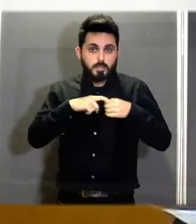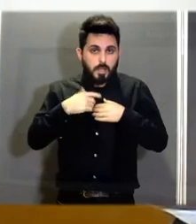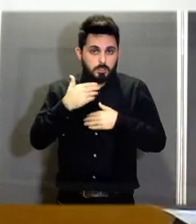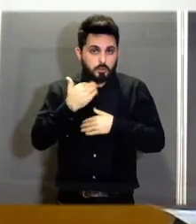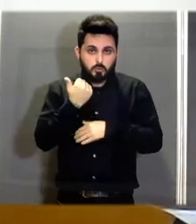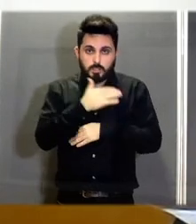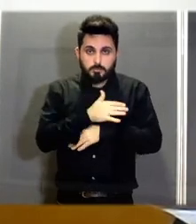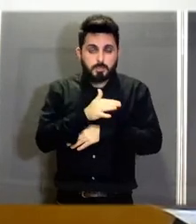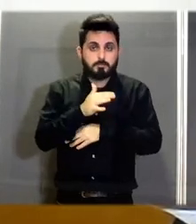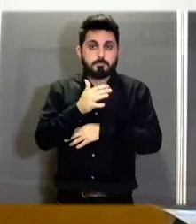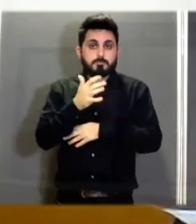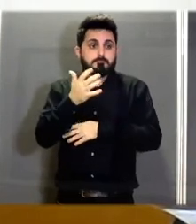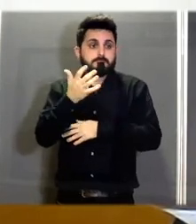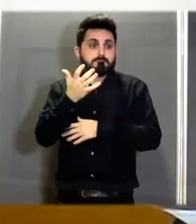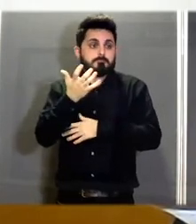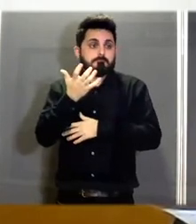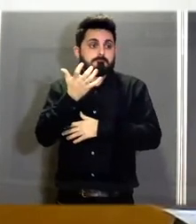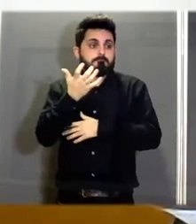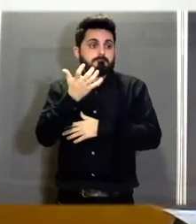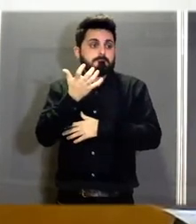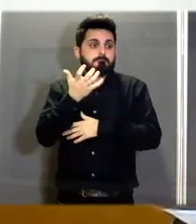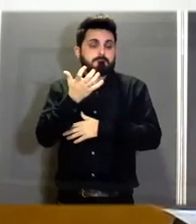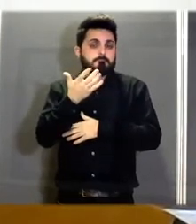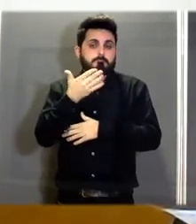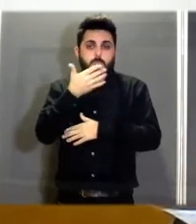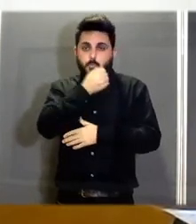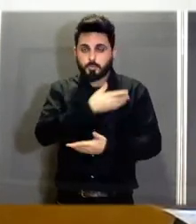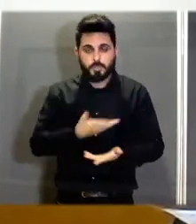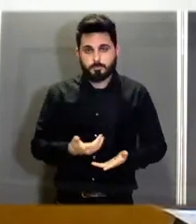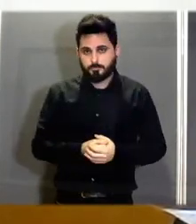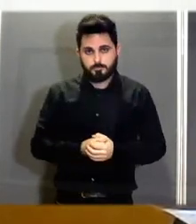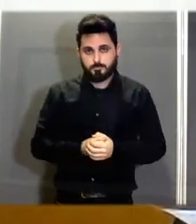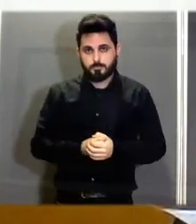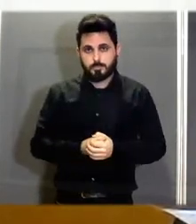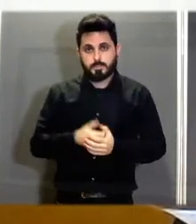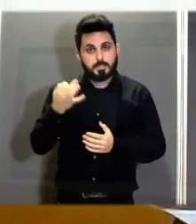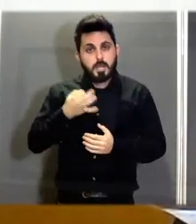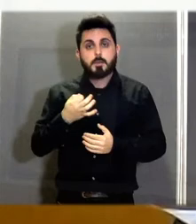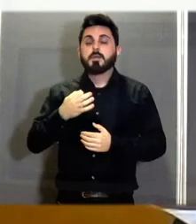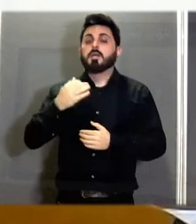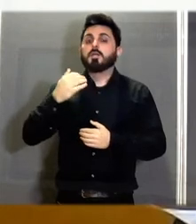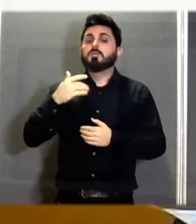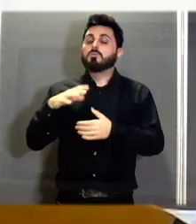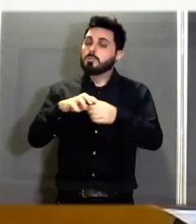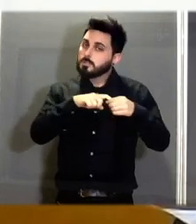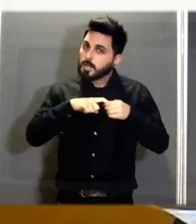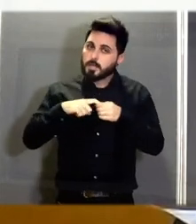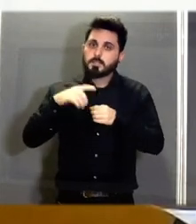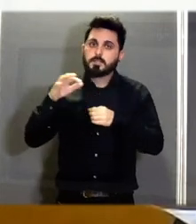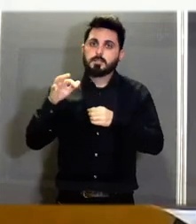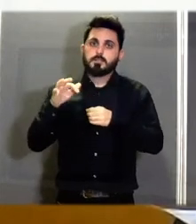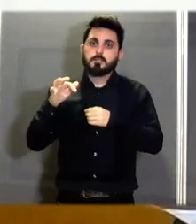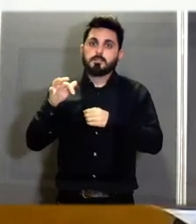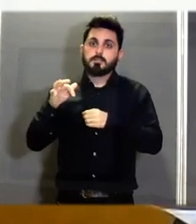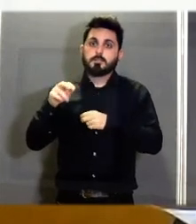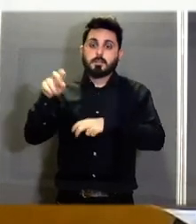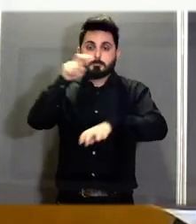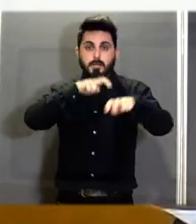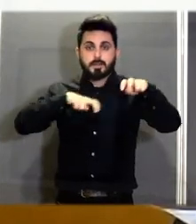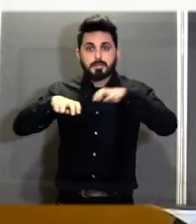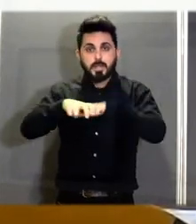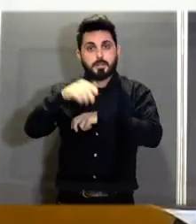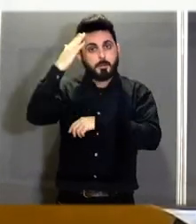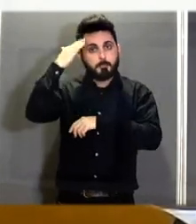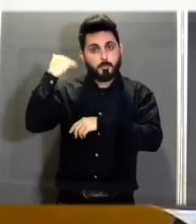tenir, rebre, suscitar la solidaritat d'altres pobles, d'altres persones, d'altres